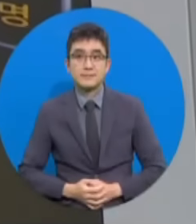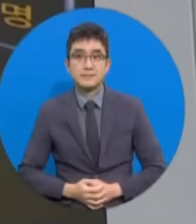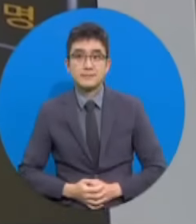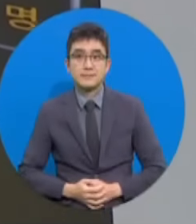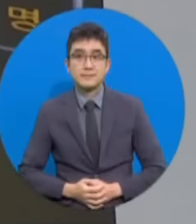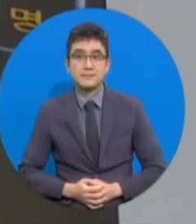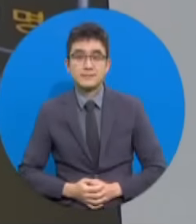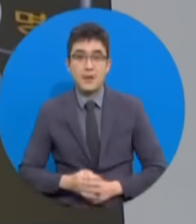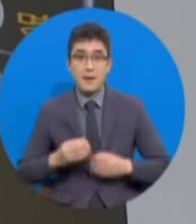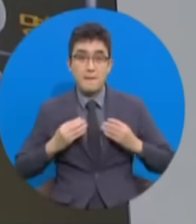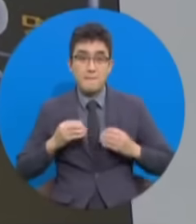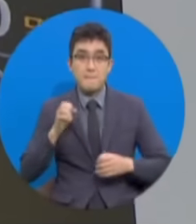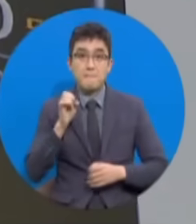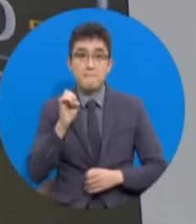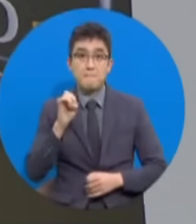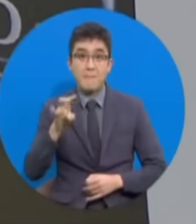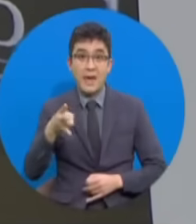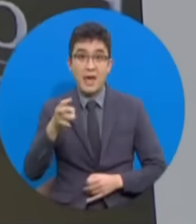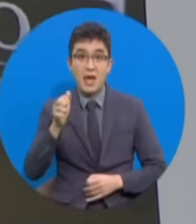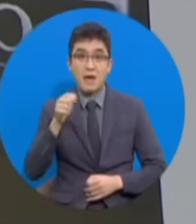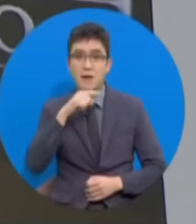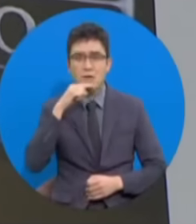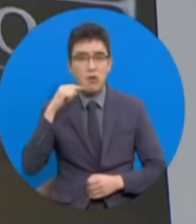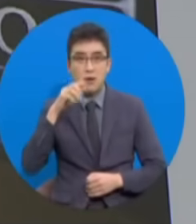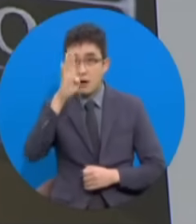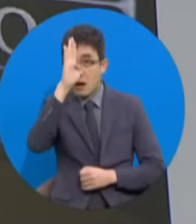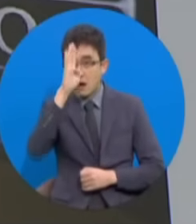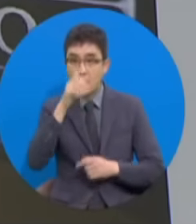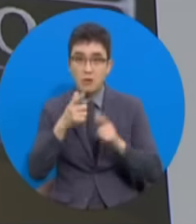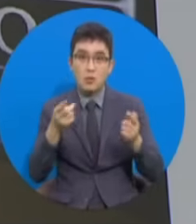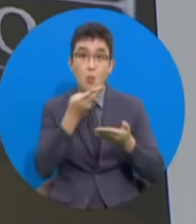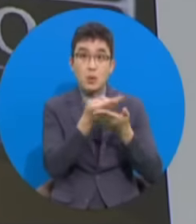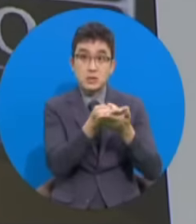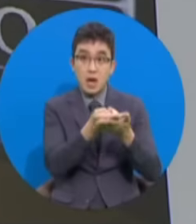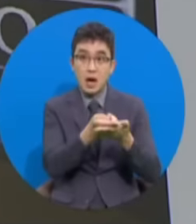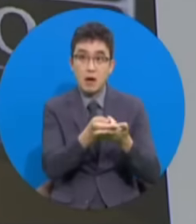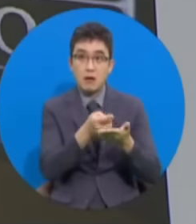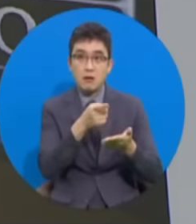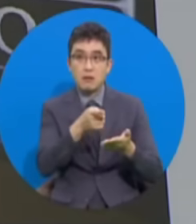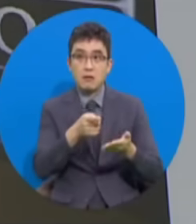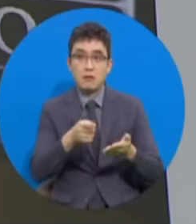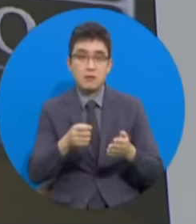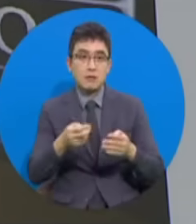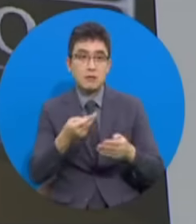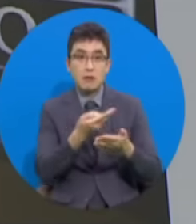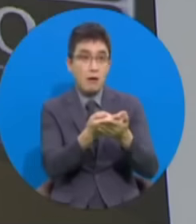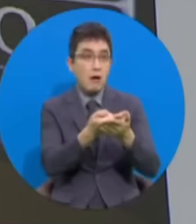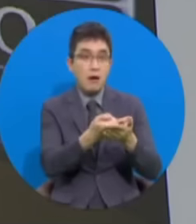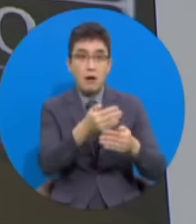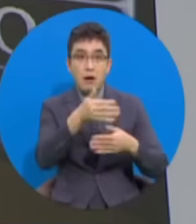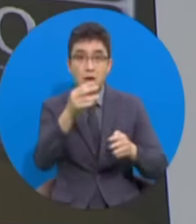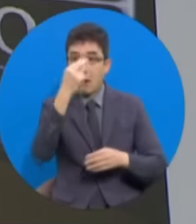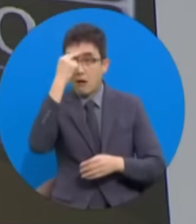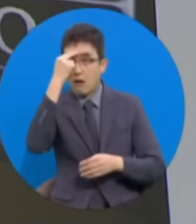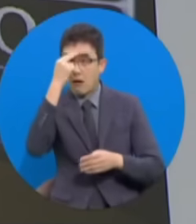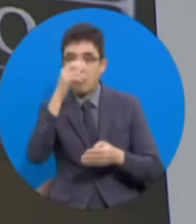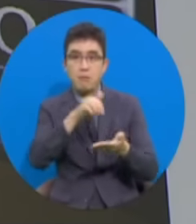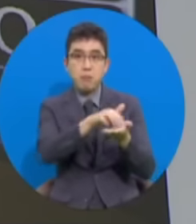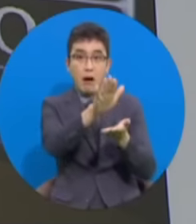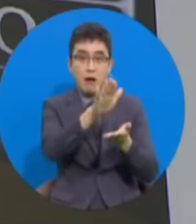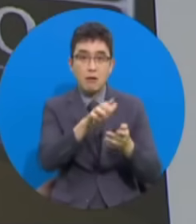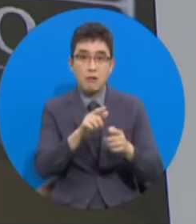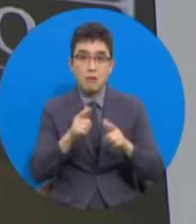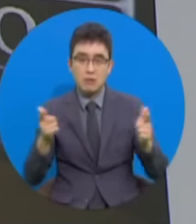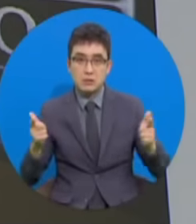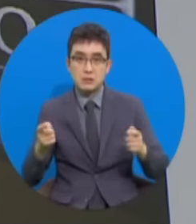폐혈증 위험 환자도 파업 때문에 병상이 없어서 내보내졌습니다. 환자 배에 관 꽂은 채 중소병원으로 옮겨야